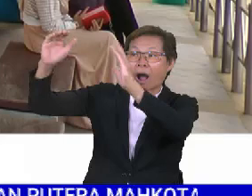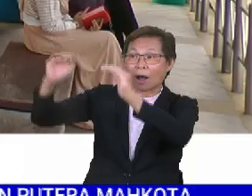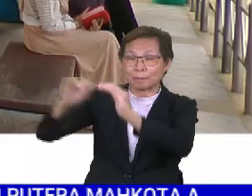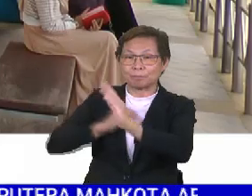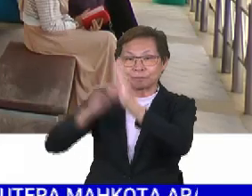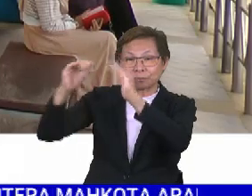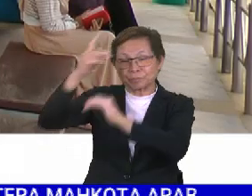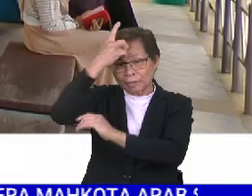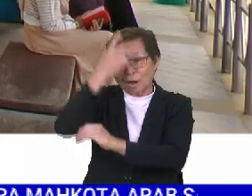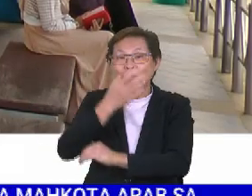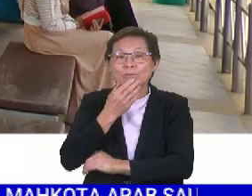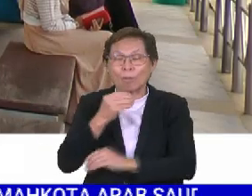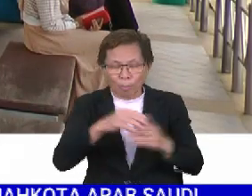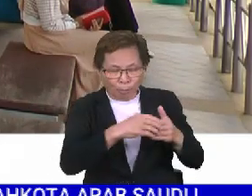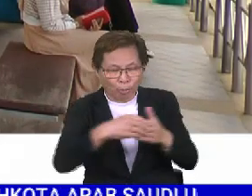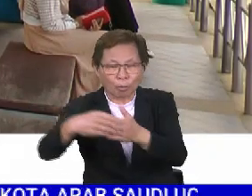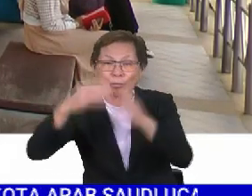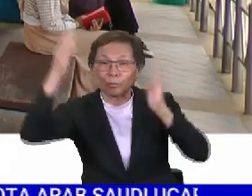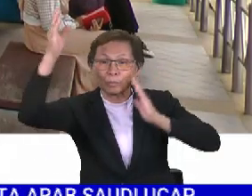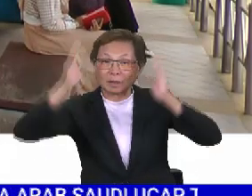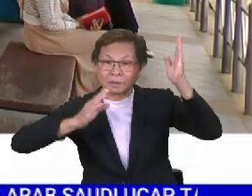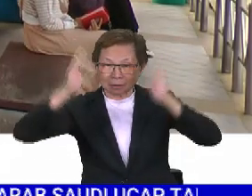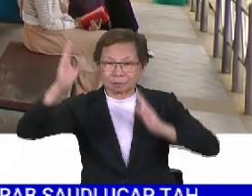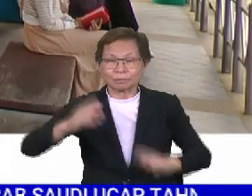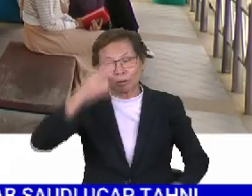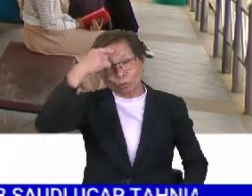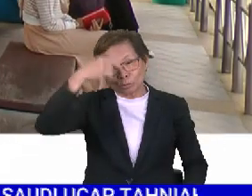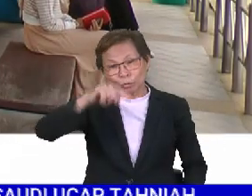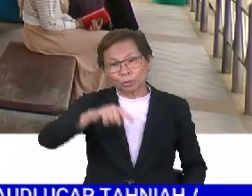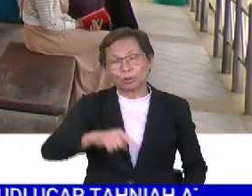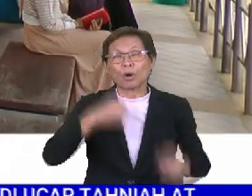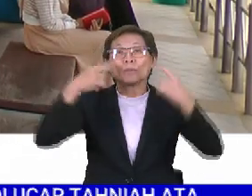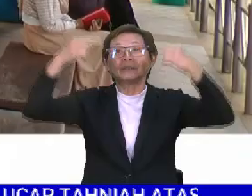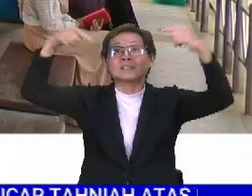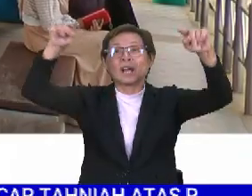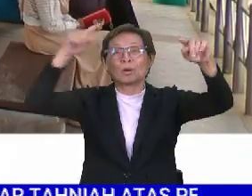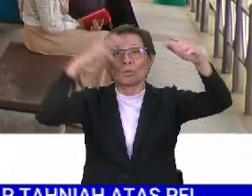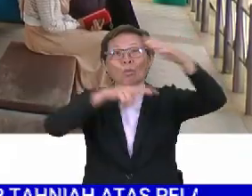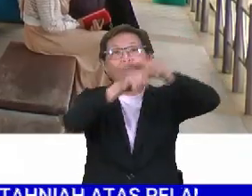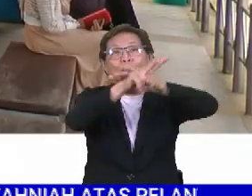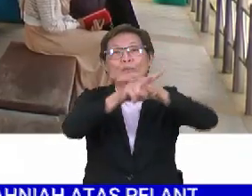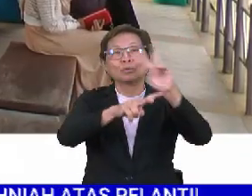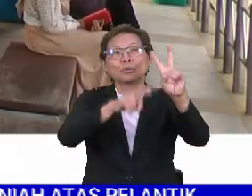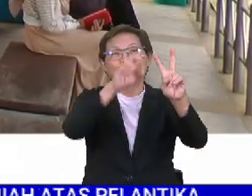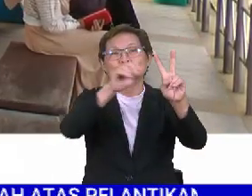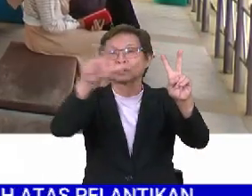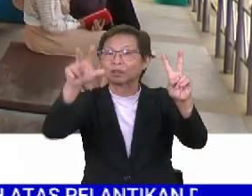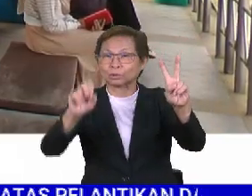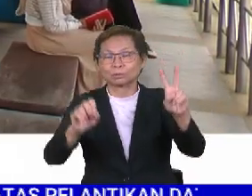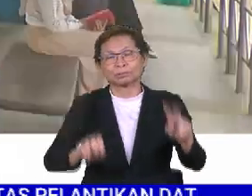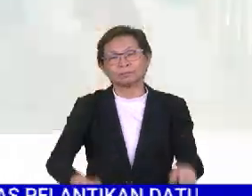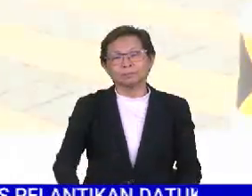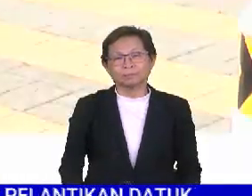boleh memimpin negara kita untuk mencapai wawasan 2030